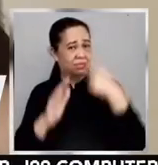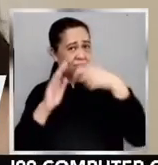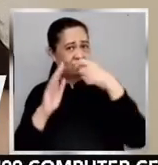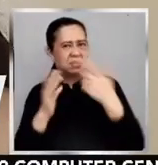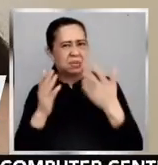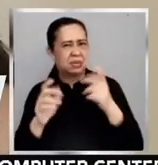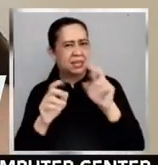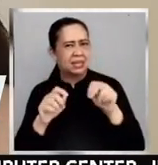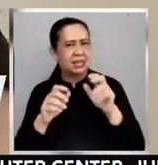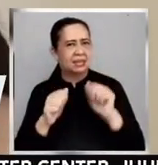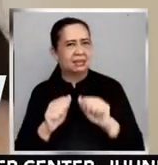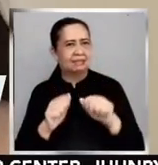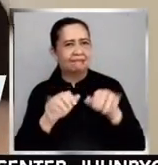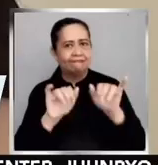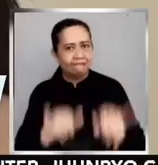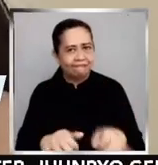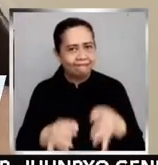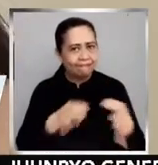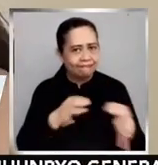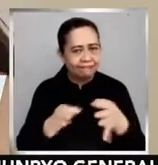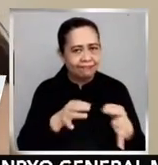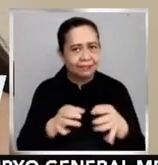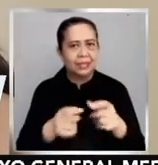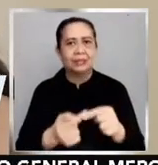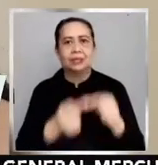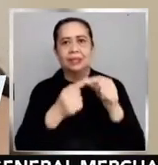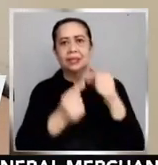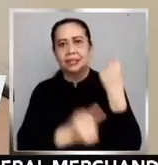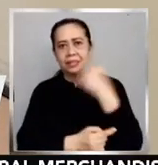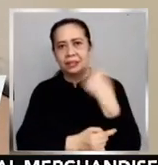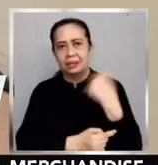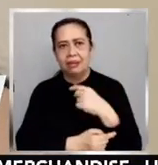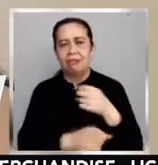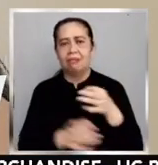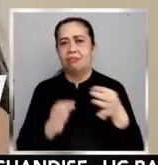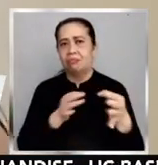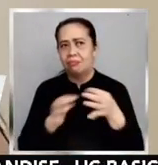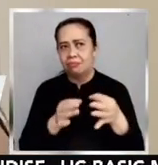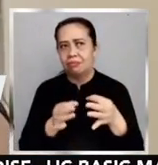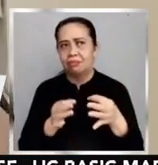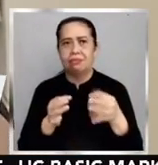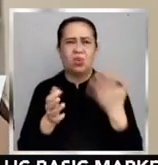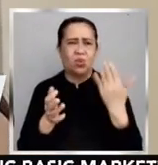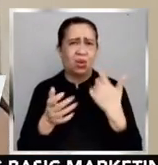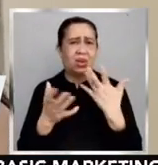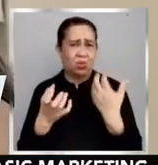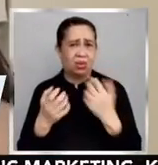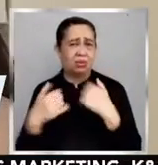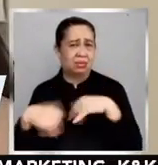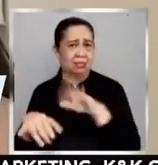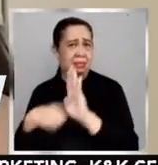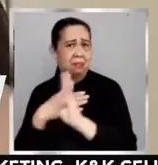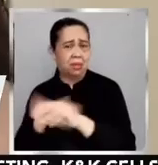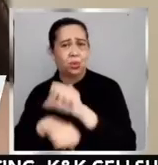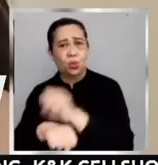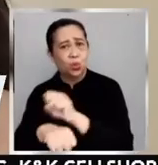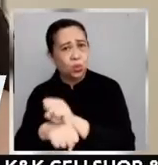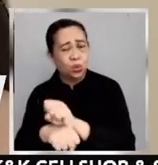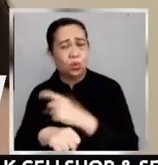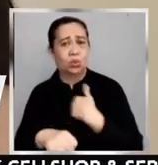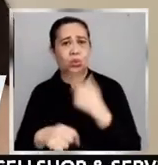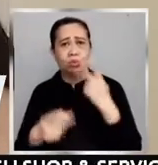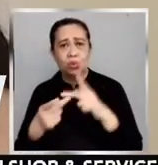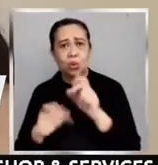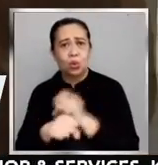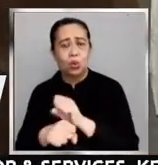i-sit down, especially Zia, na parang explain natin kung bakit gusto ko magtrabaho or ano tong trabaho na to. At lahat naman ito ginagawa